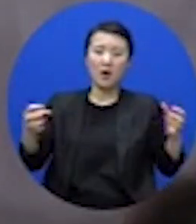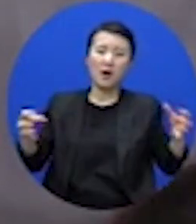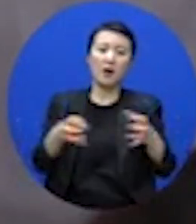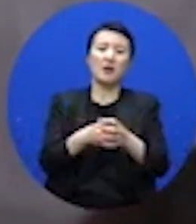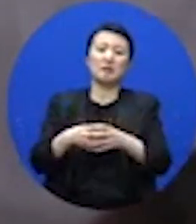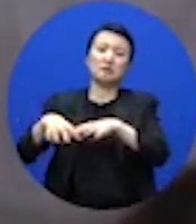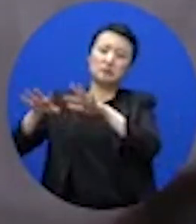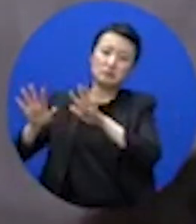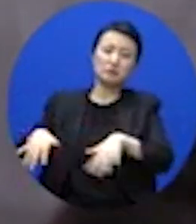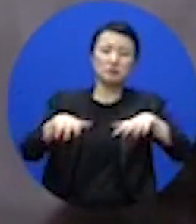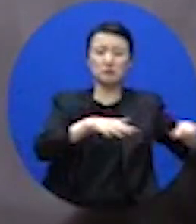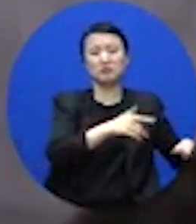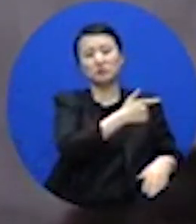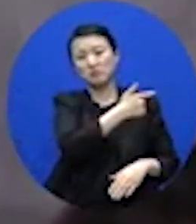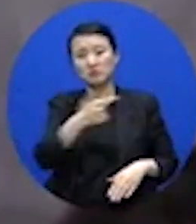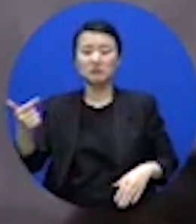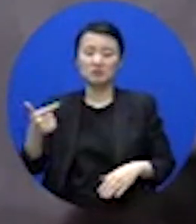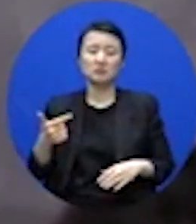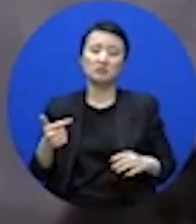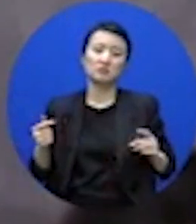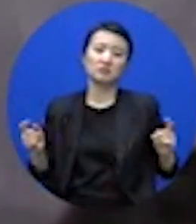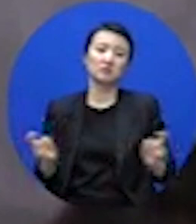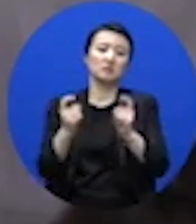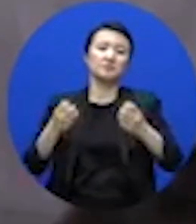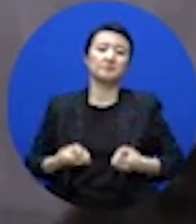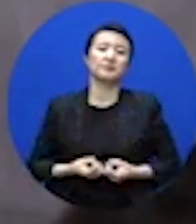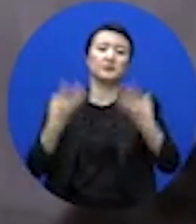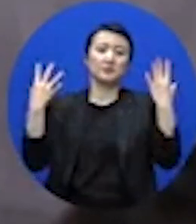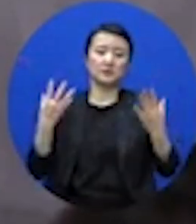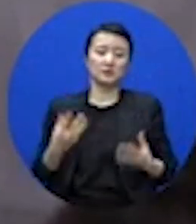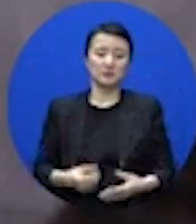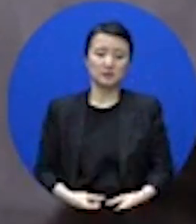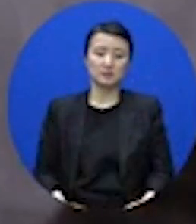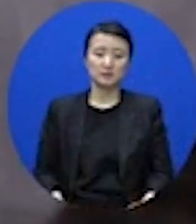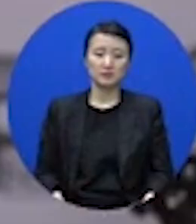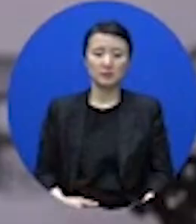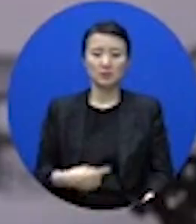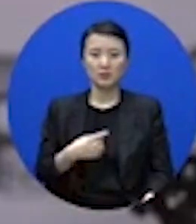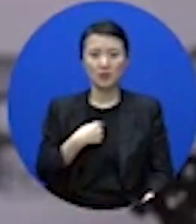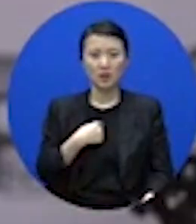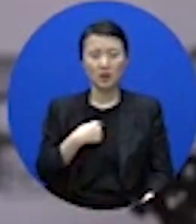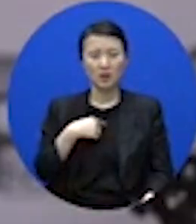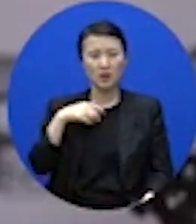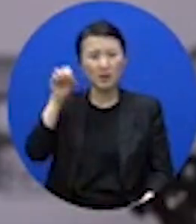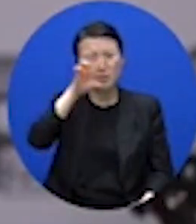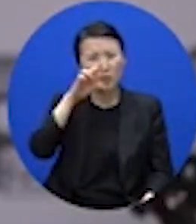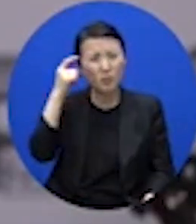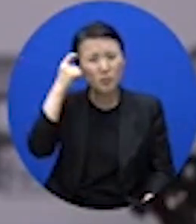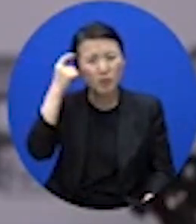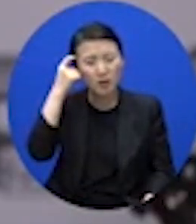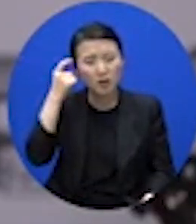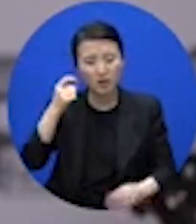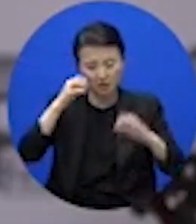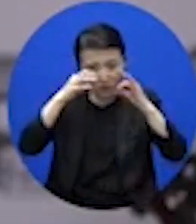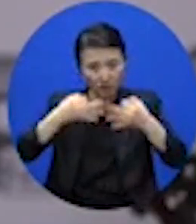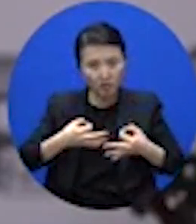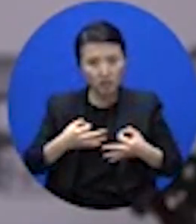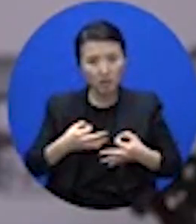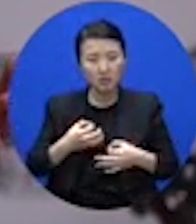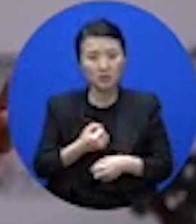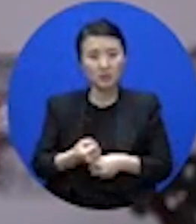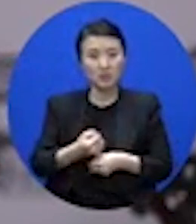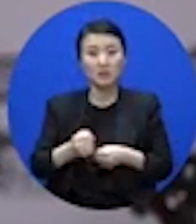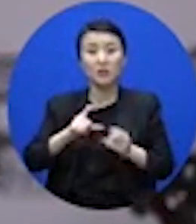거예요. 그래서 여러분들께서 내가 왜 이러지라고 했을 때, 내 안에,